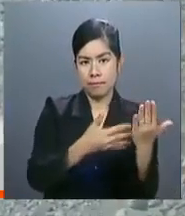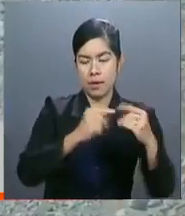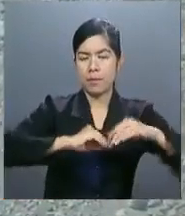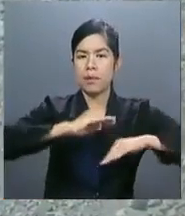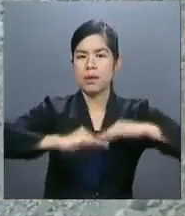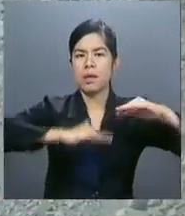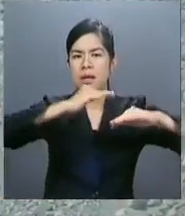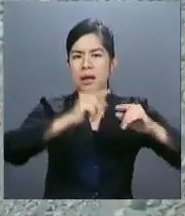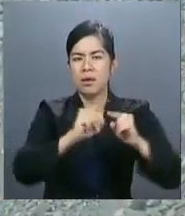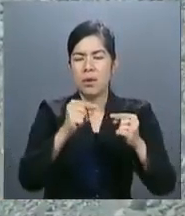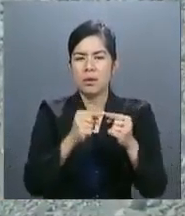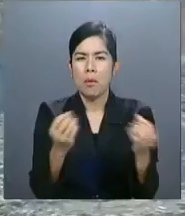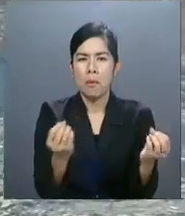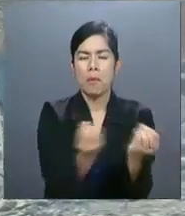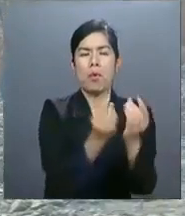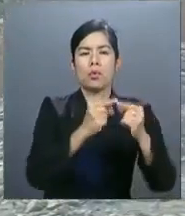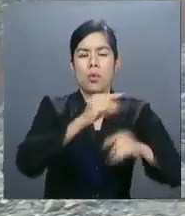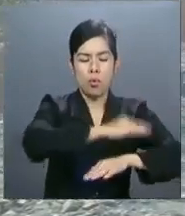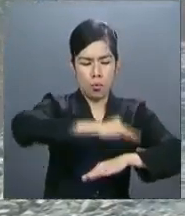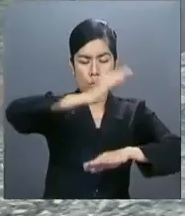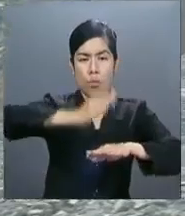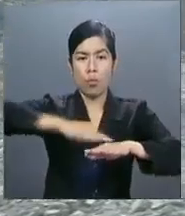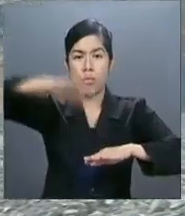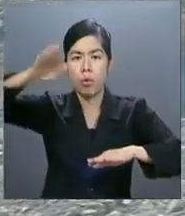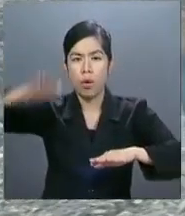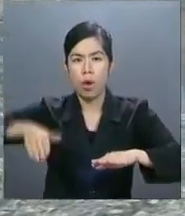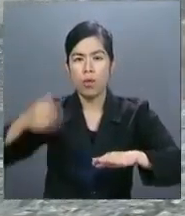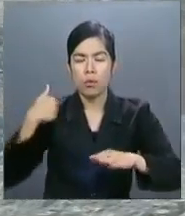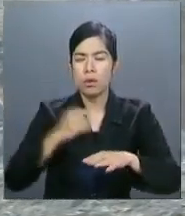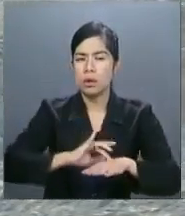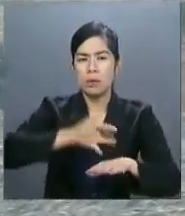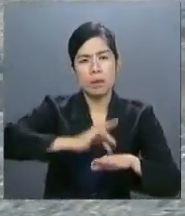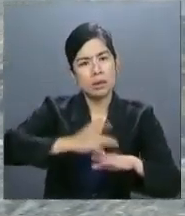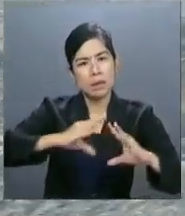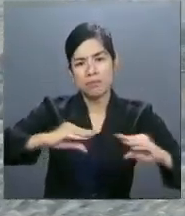แลกกับการระเบิดภูเขาขนาดใหญ่การทำลายพื้นที่สีเขียวเพื่อสร้างเหมืองแร่ทองคำ